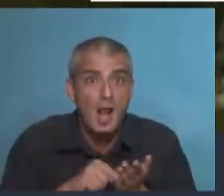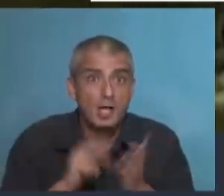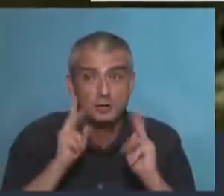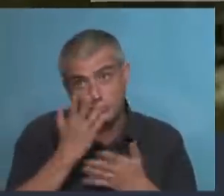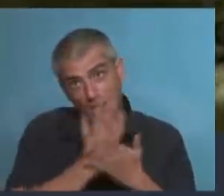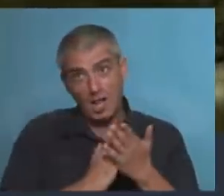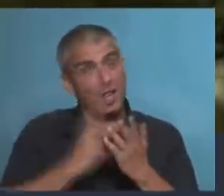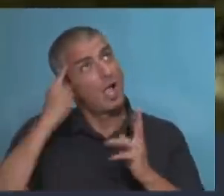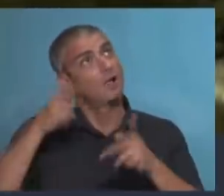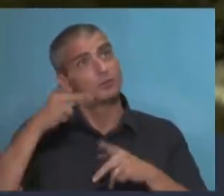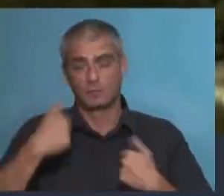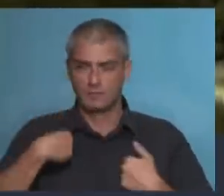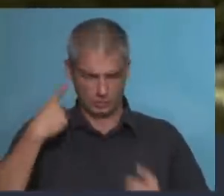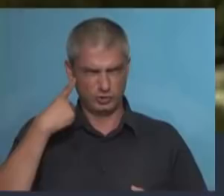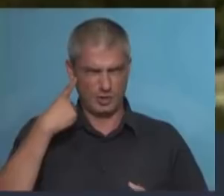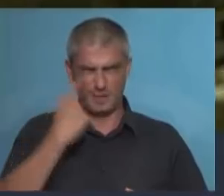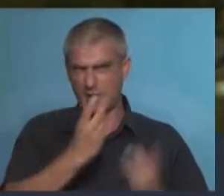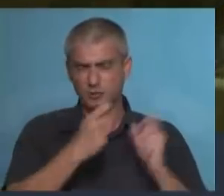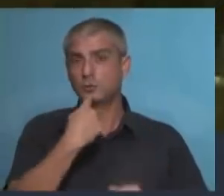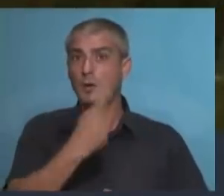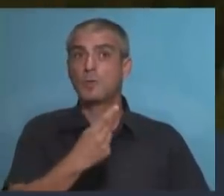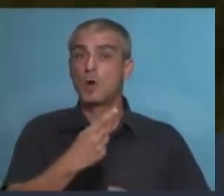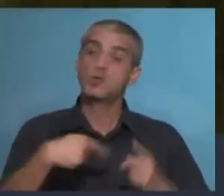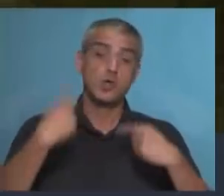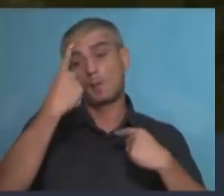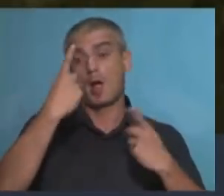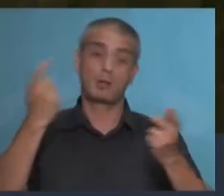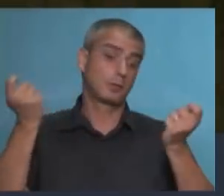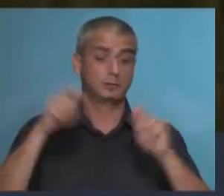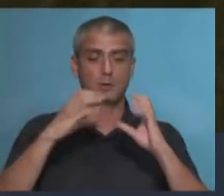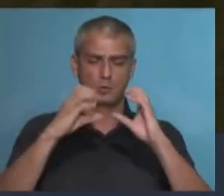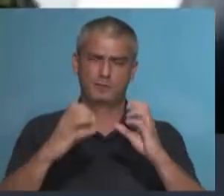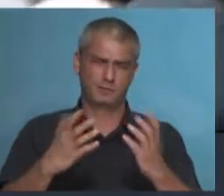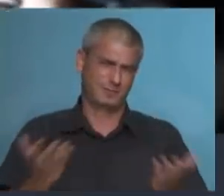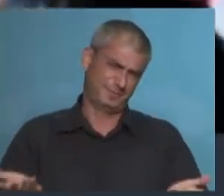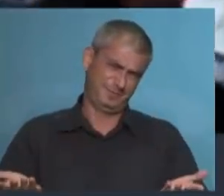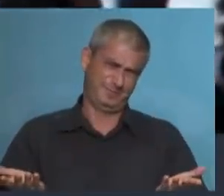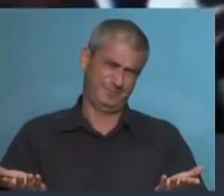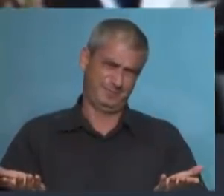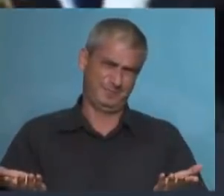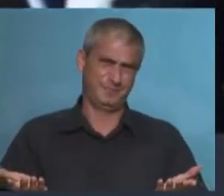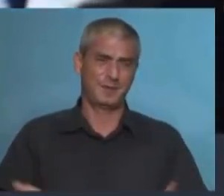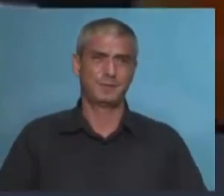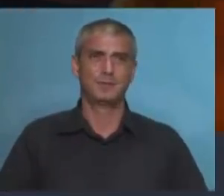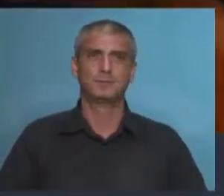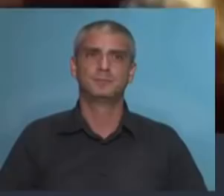תסריט, ואני שמעתי את הקולות האלה, של יום אחד יסגרו פה כבישים. נחיל רבק.